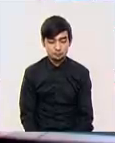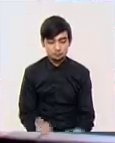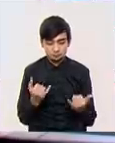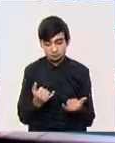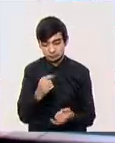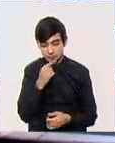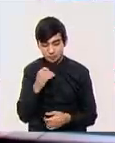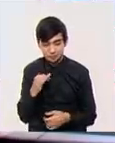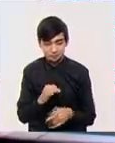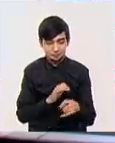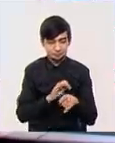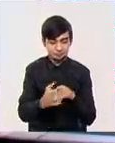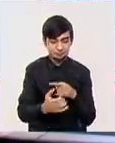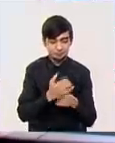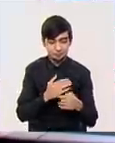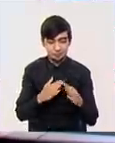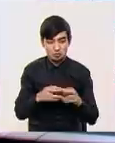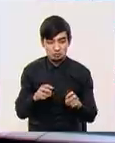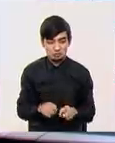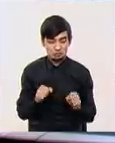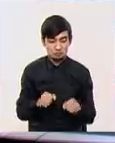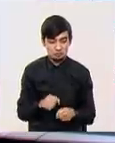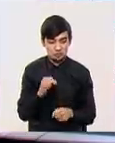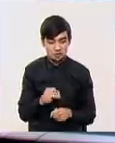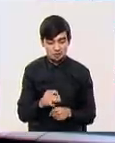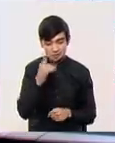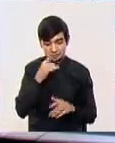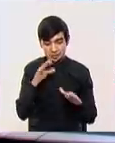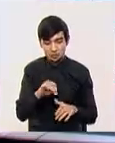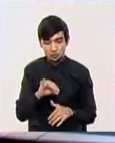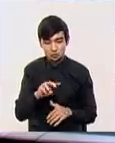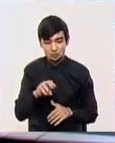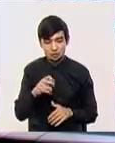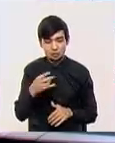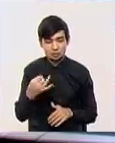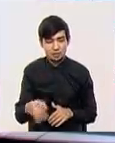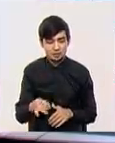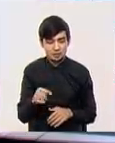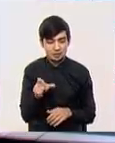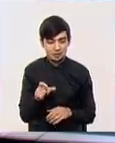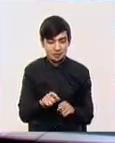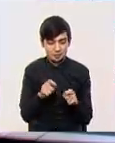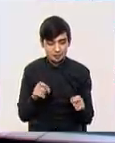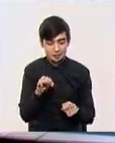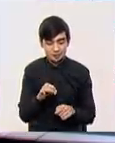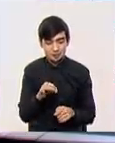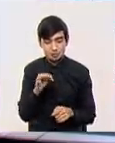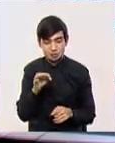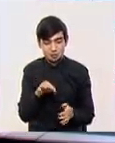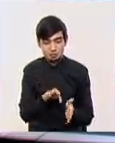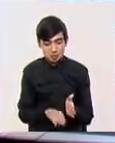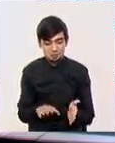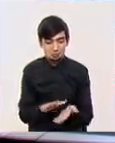Енді Ресейден келетін аударымдарды үйден шықпай-ақ қабылдауға болады. Қазақстанда UnionPay картасын ашып, ынтымақтастық банкінен комиссиясыз